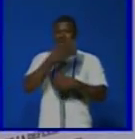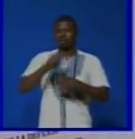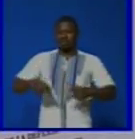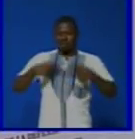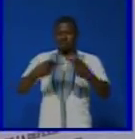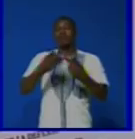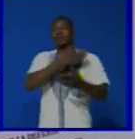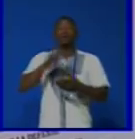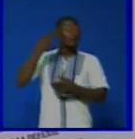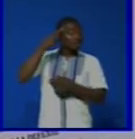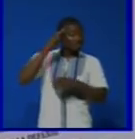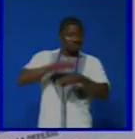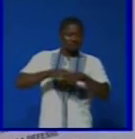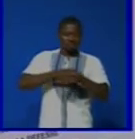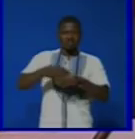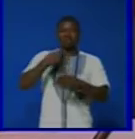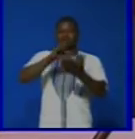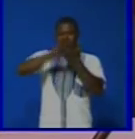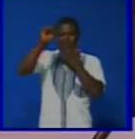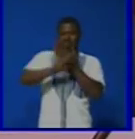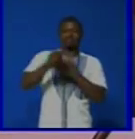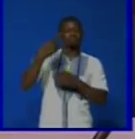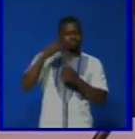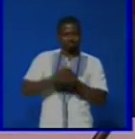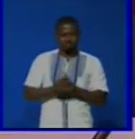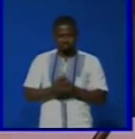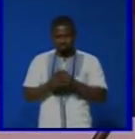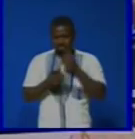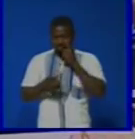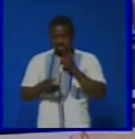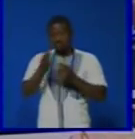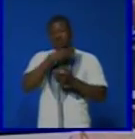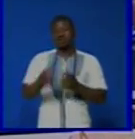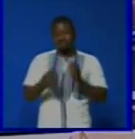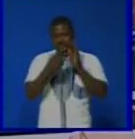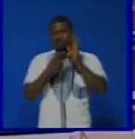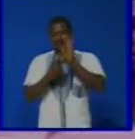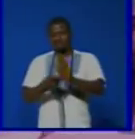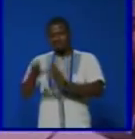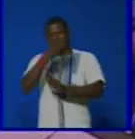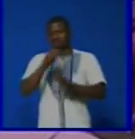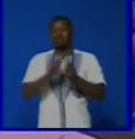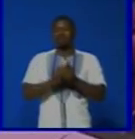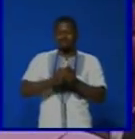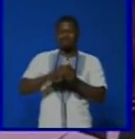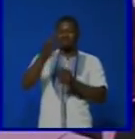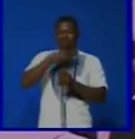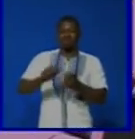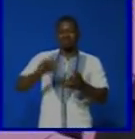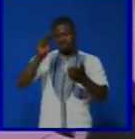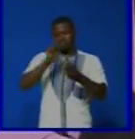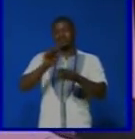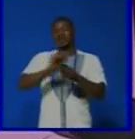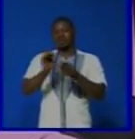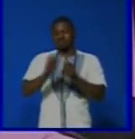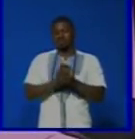réfléchir sur des stratégies de mise en œuvre. On va d'abord présenter le mécanisme de l'examen périodique universel. À la